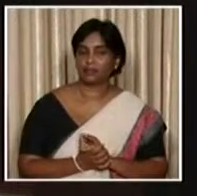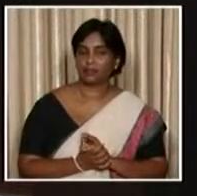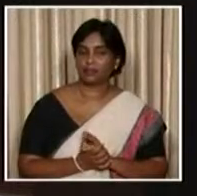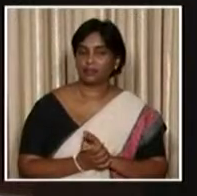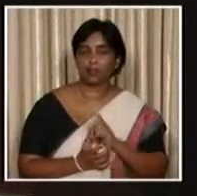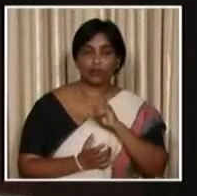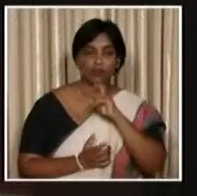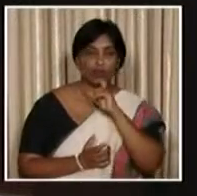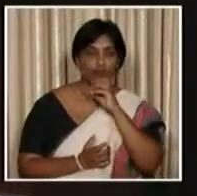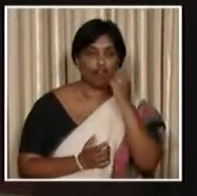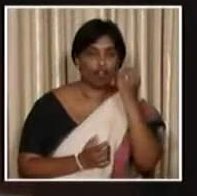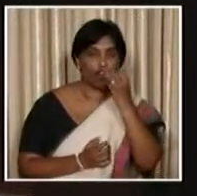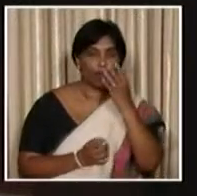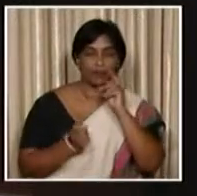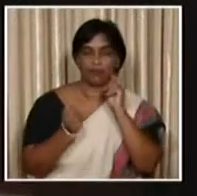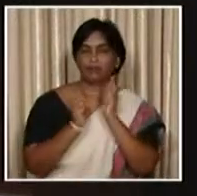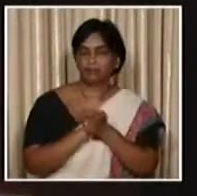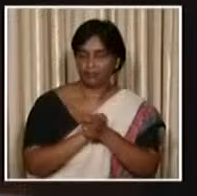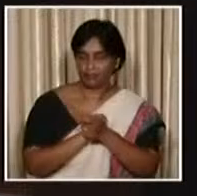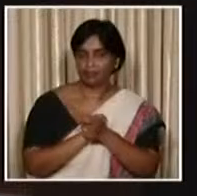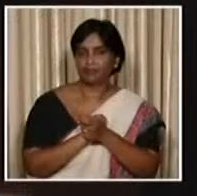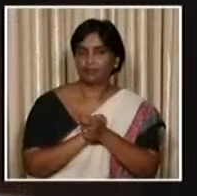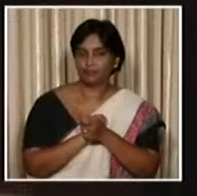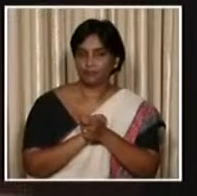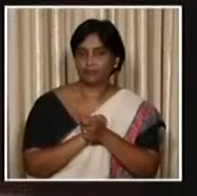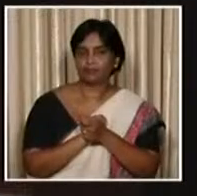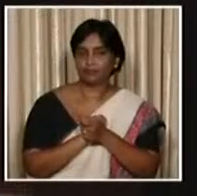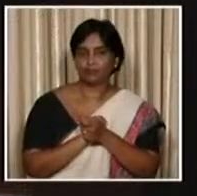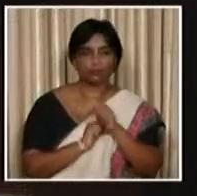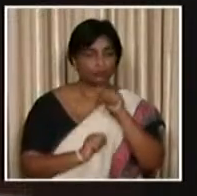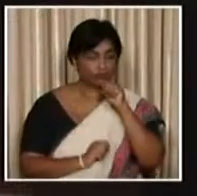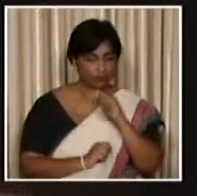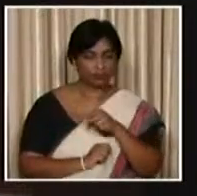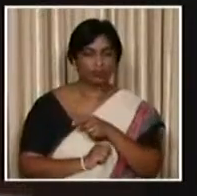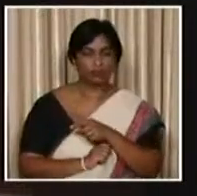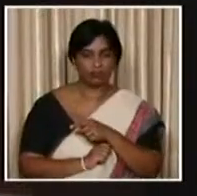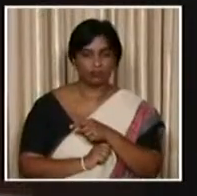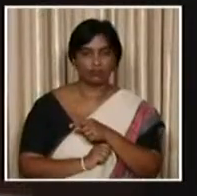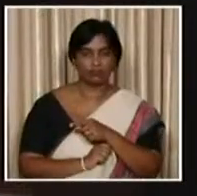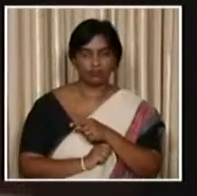නඩු අංකයක් වෙනස් වීම පිළිබඳව. ඇත්ත වශයෙන්ම